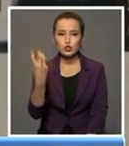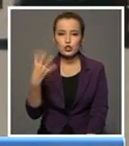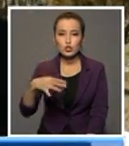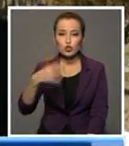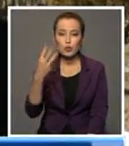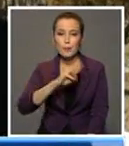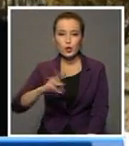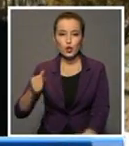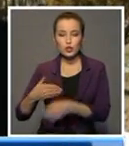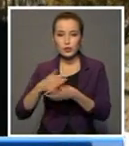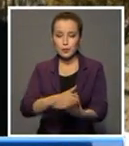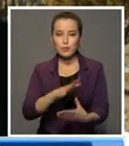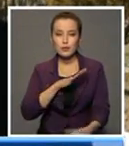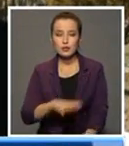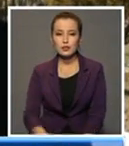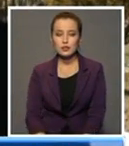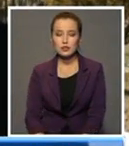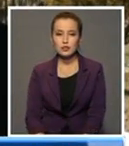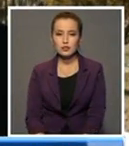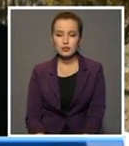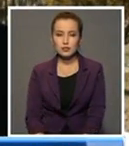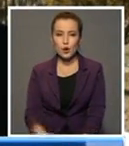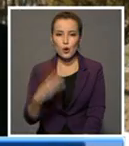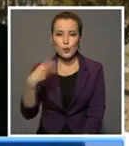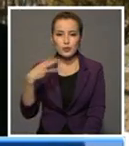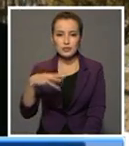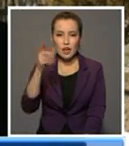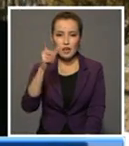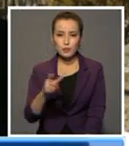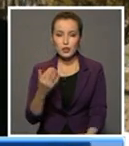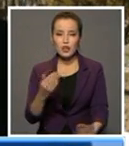бөлінді. Осы 30 азамат қазіргі таңда